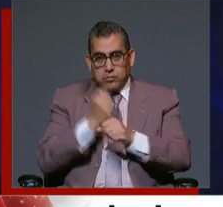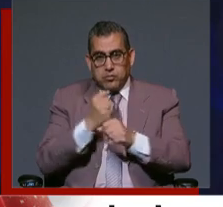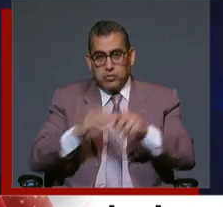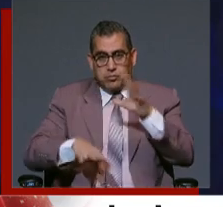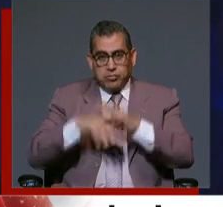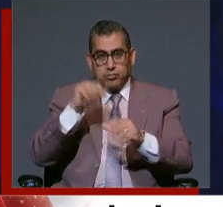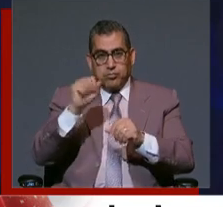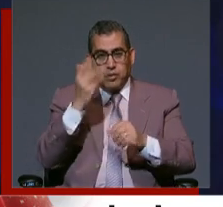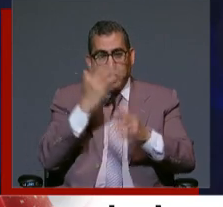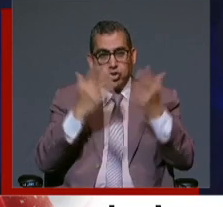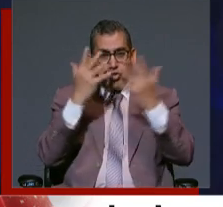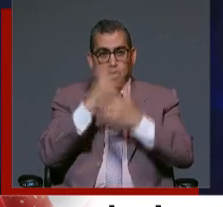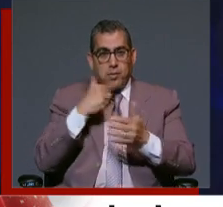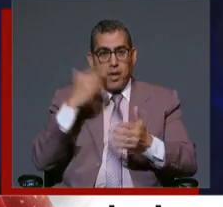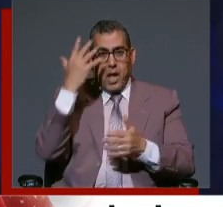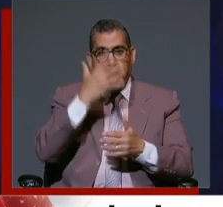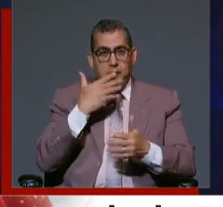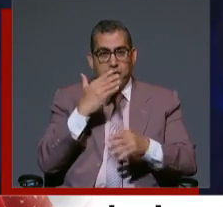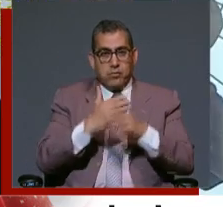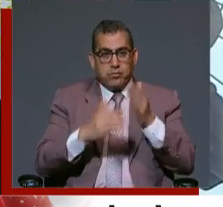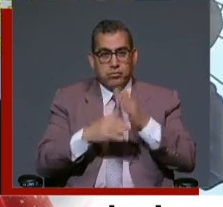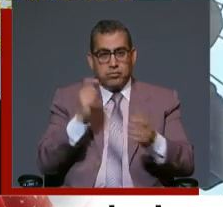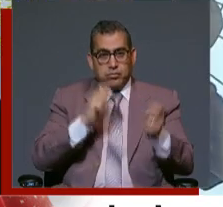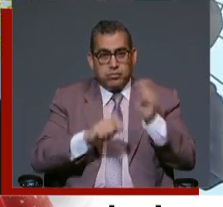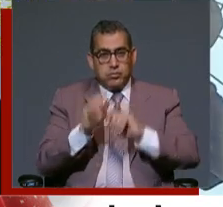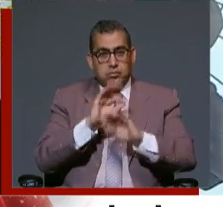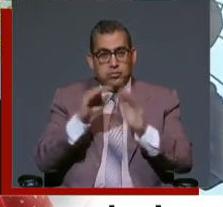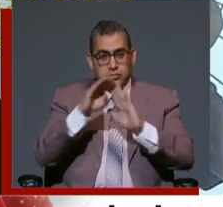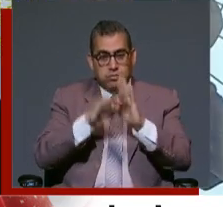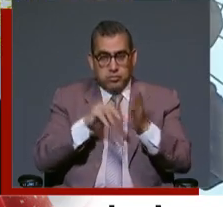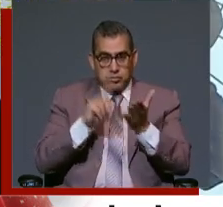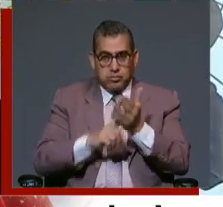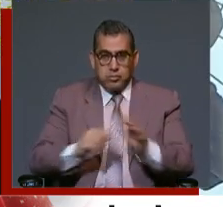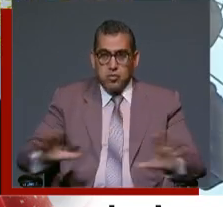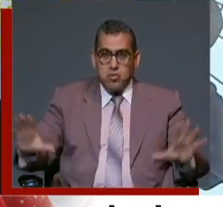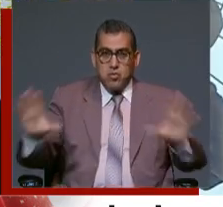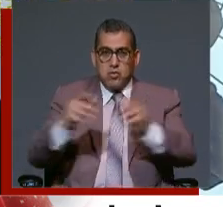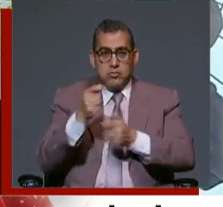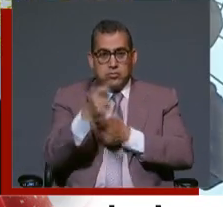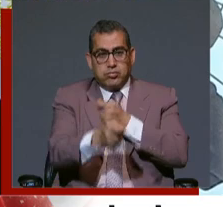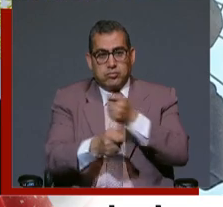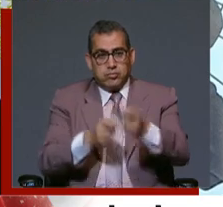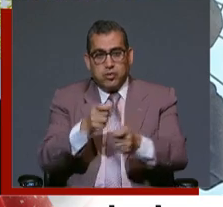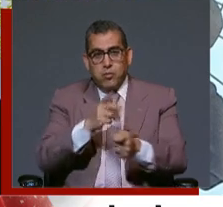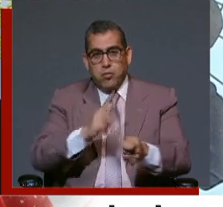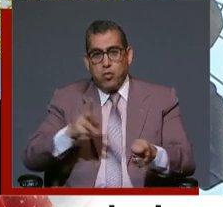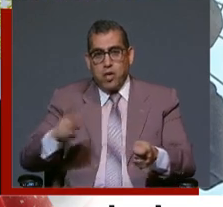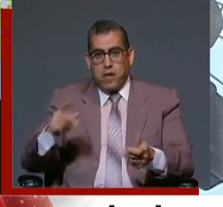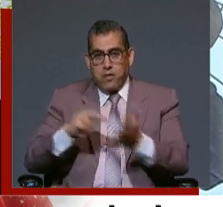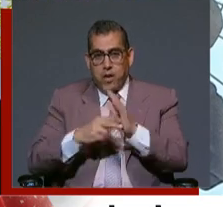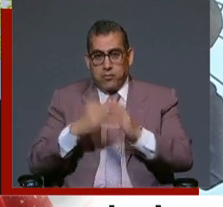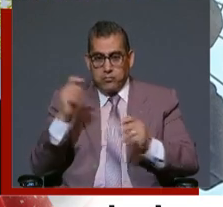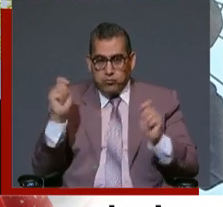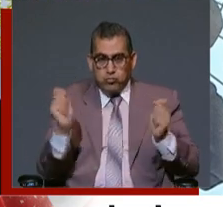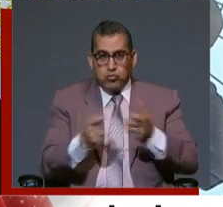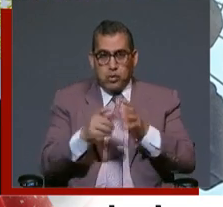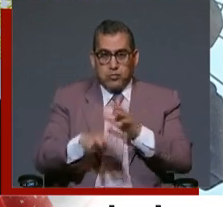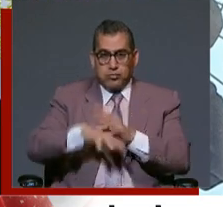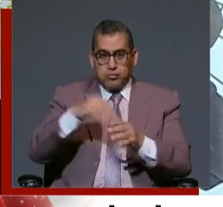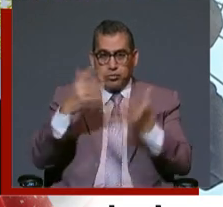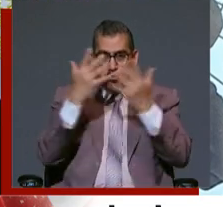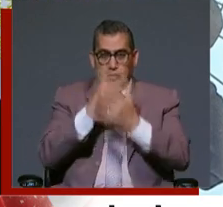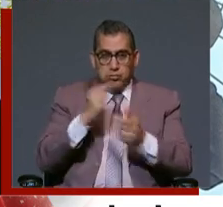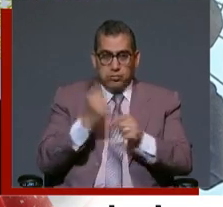في أفريقيا، بالإضافة إلى تمويلات المختلطة من أجل تسريع الاستثمارات الخاصة في